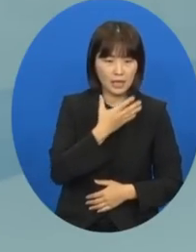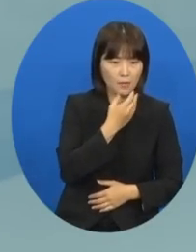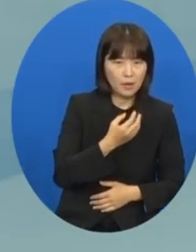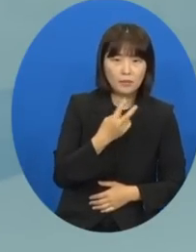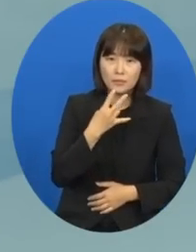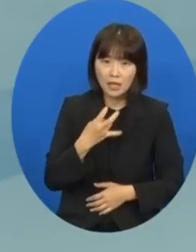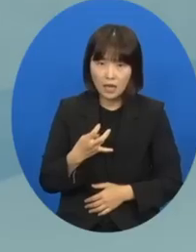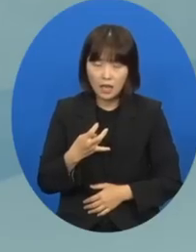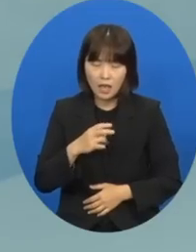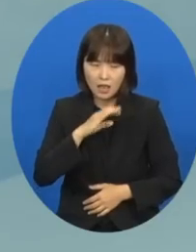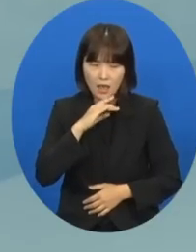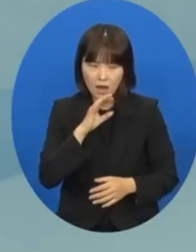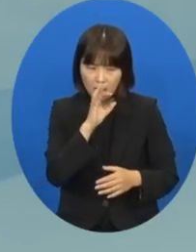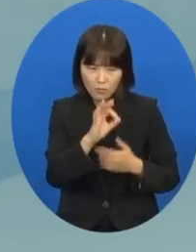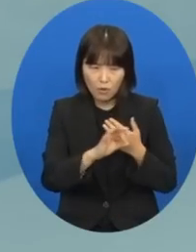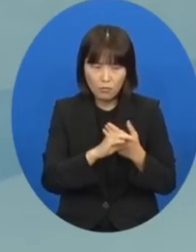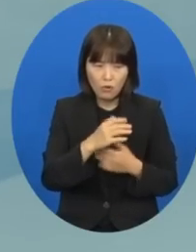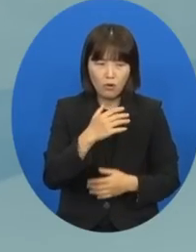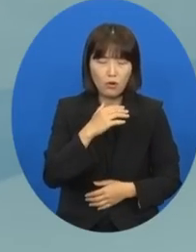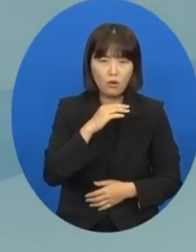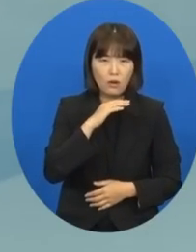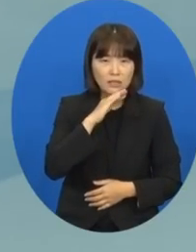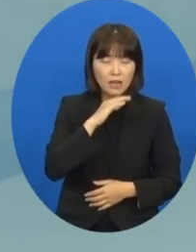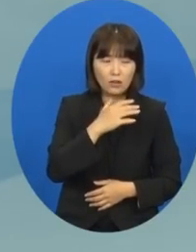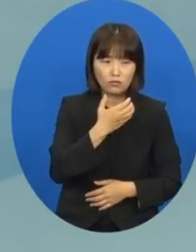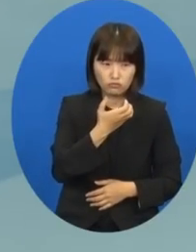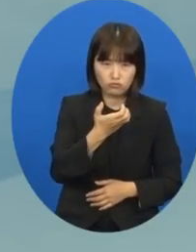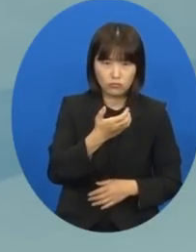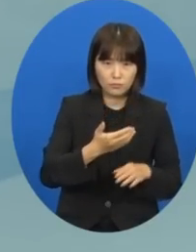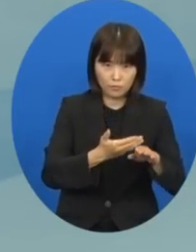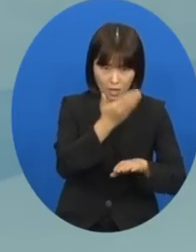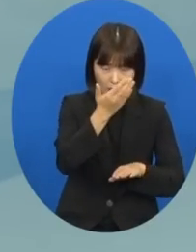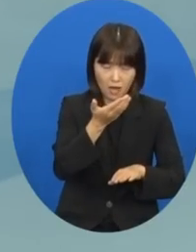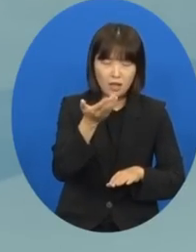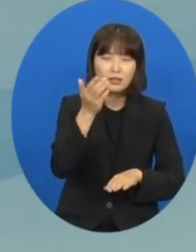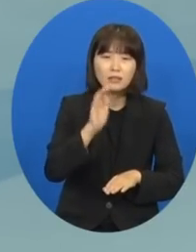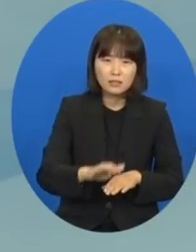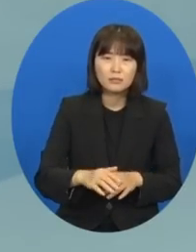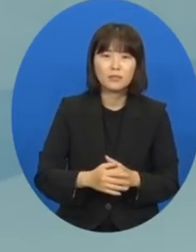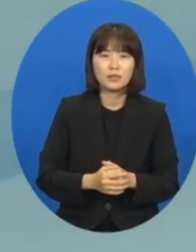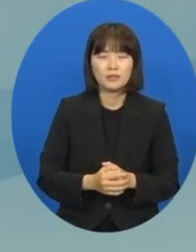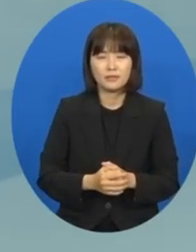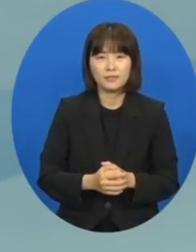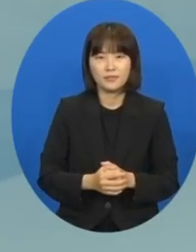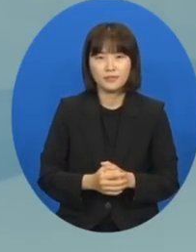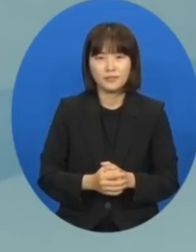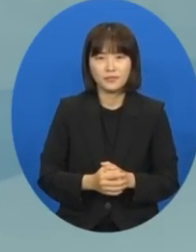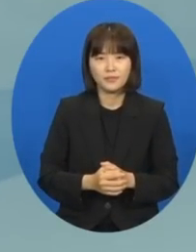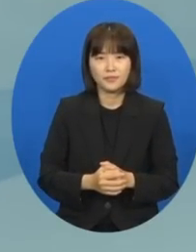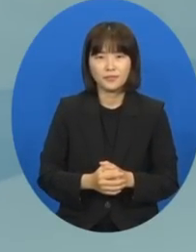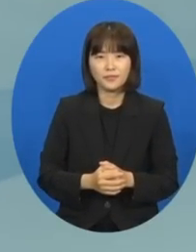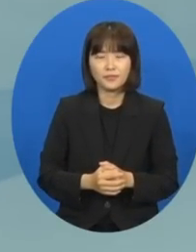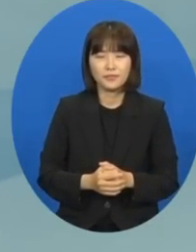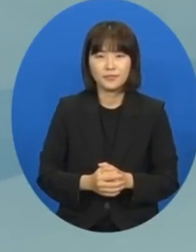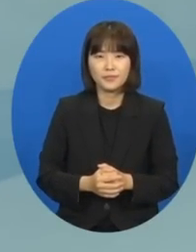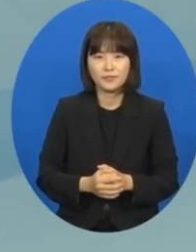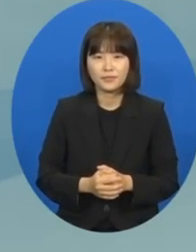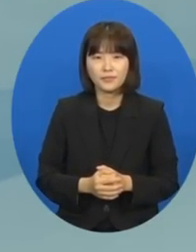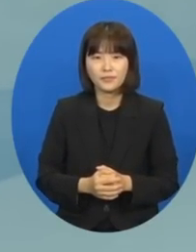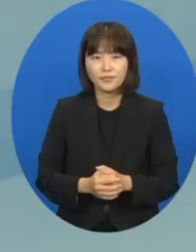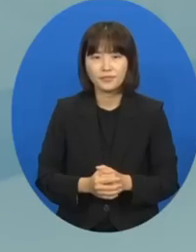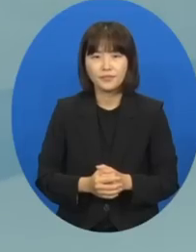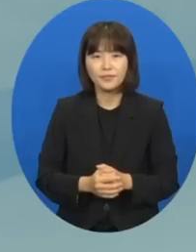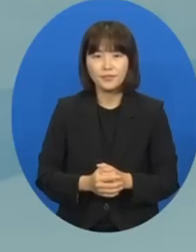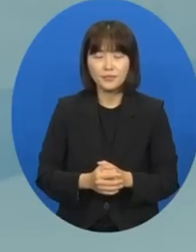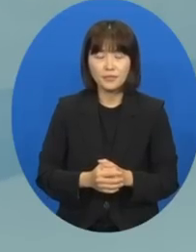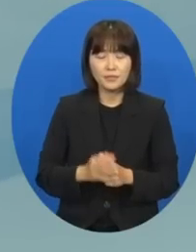물론 뭐 나이로 따지면 뭐 90몇 세까지 하지만 175세까지 아브라함이 살았으니까 대략 따지면 뭐 비슷한 나이가 되겠죠. 하지만